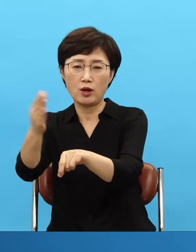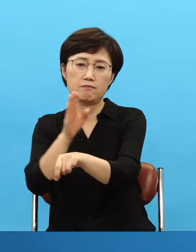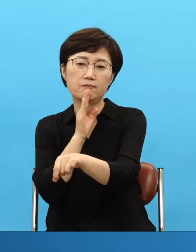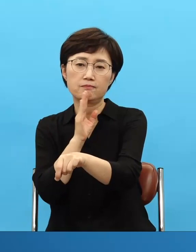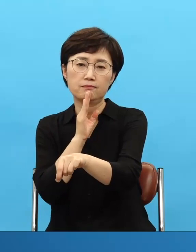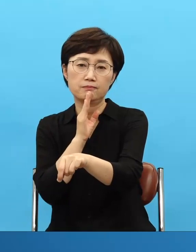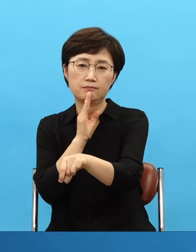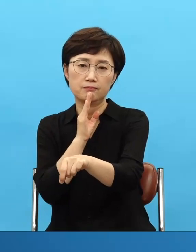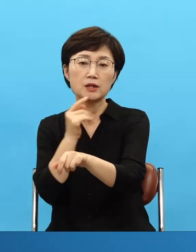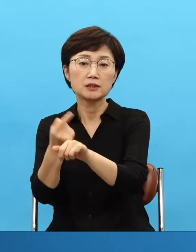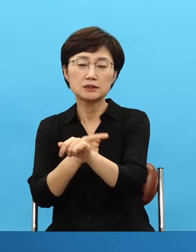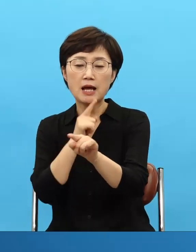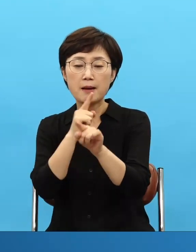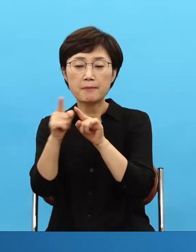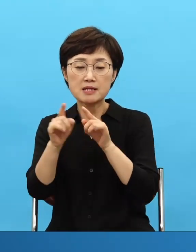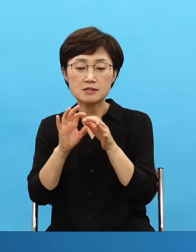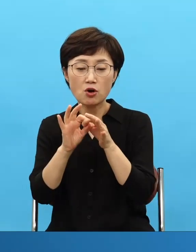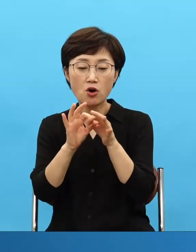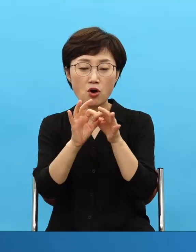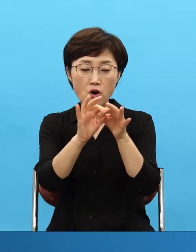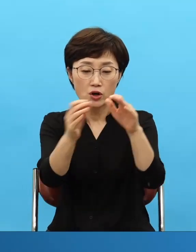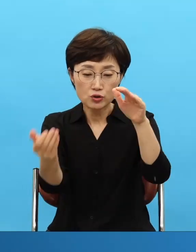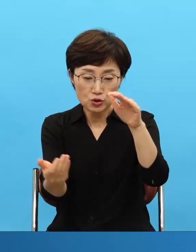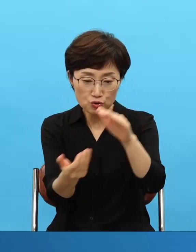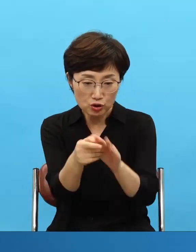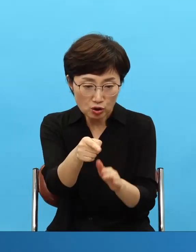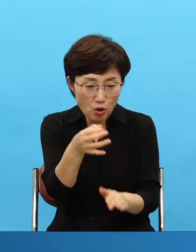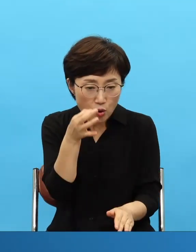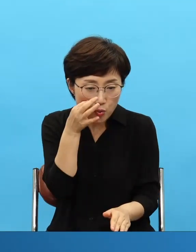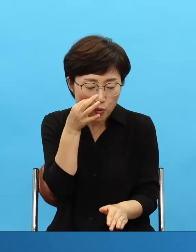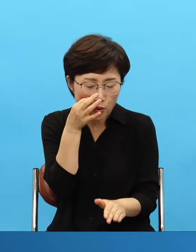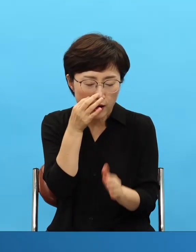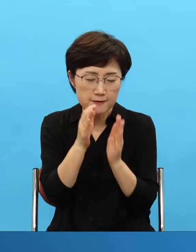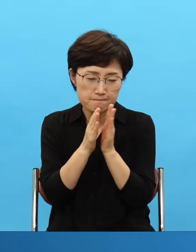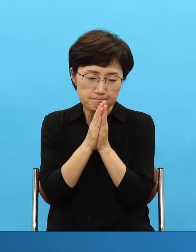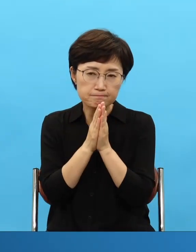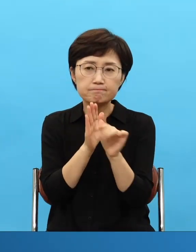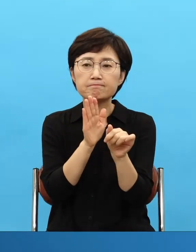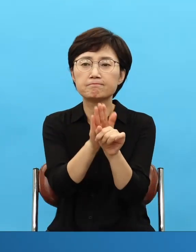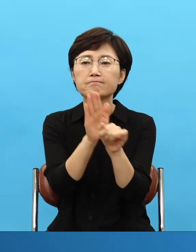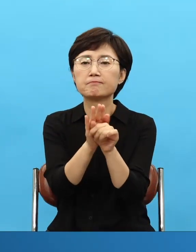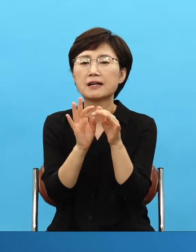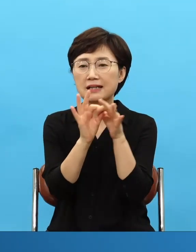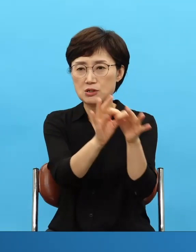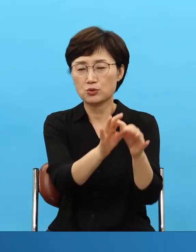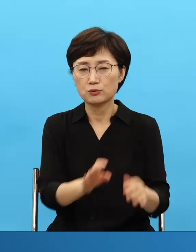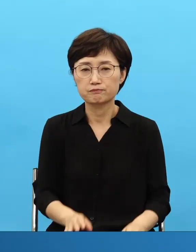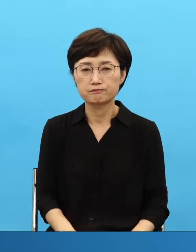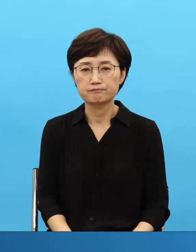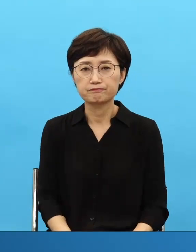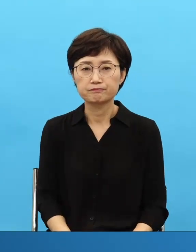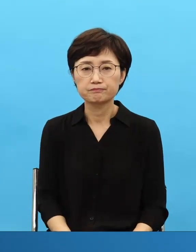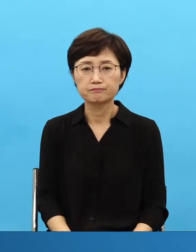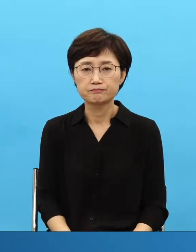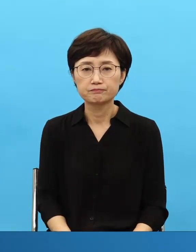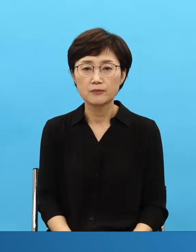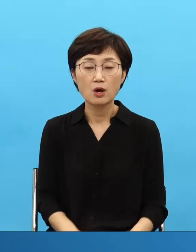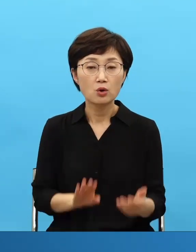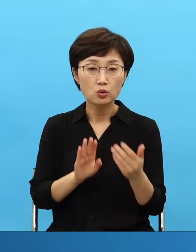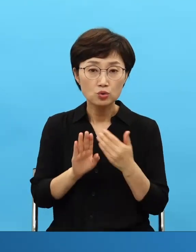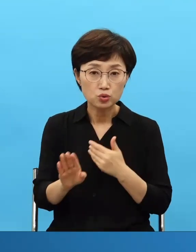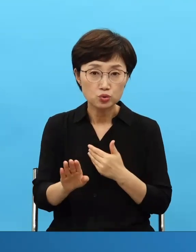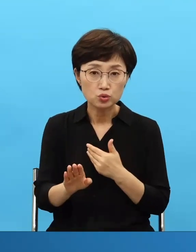속에 하나님이 이루어 가시는 이 일에 더욱더 마음 담고 기도하게 되는 축복된 시간이었습니다. 리더 수련회